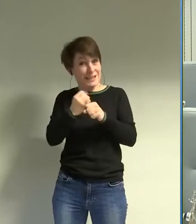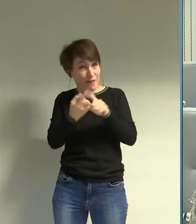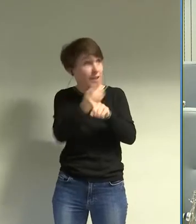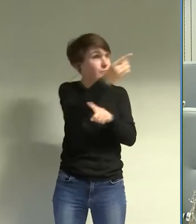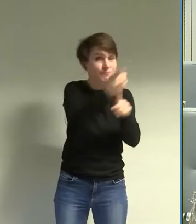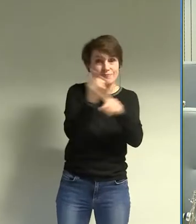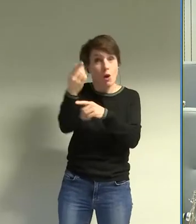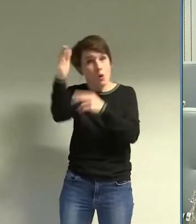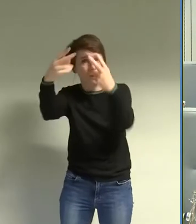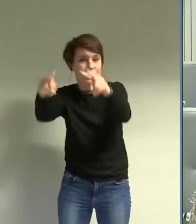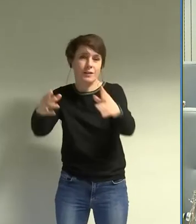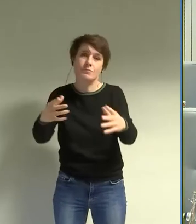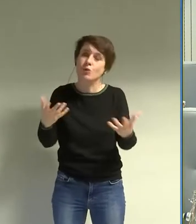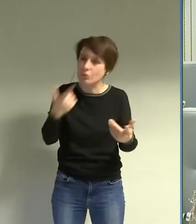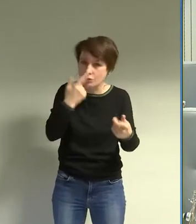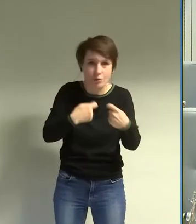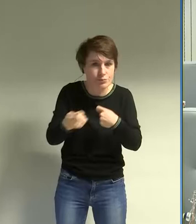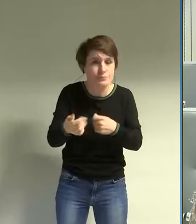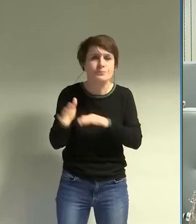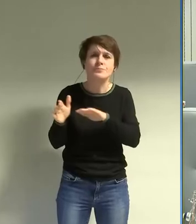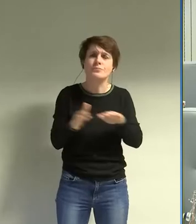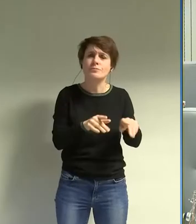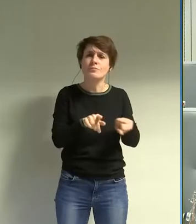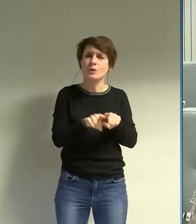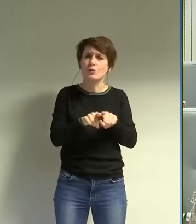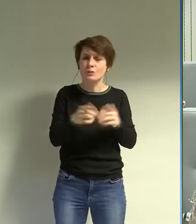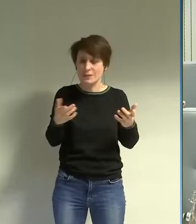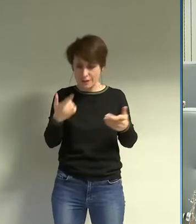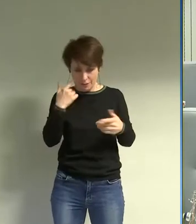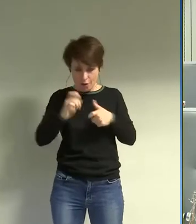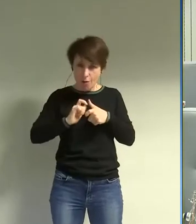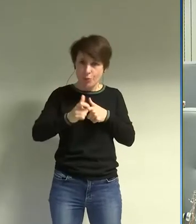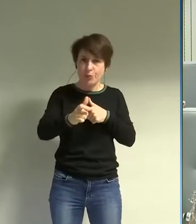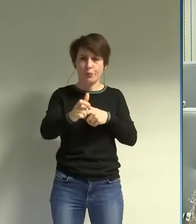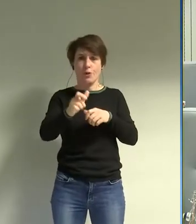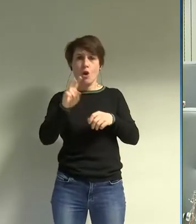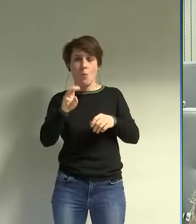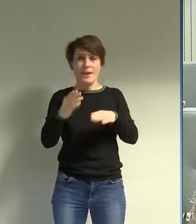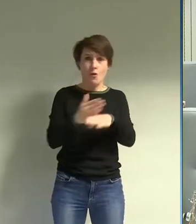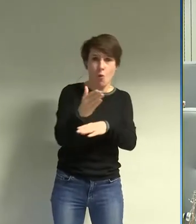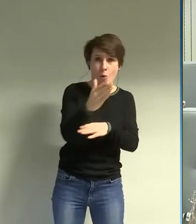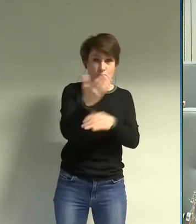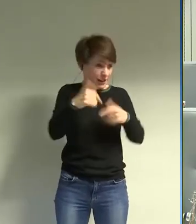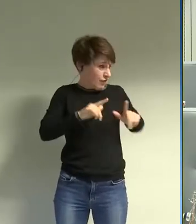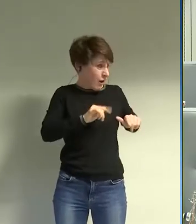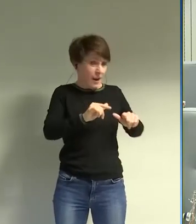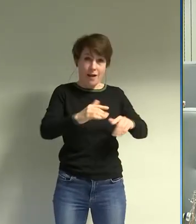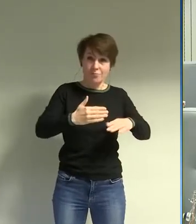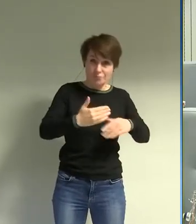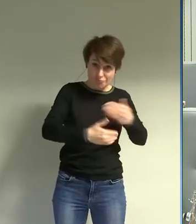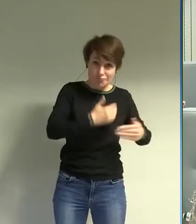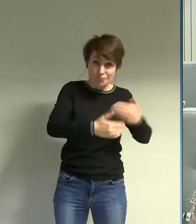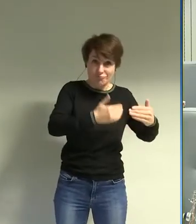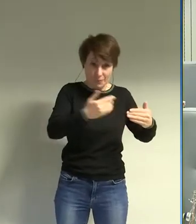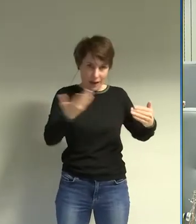cohérence métropolitaine toujours comment s'inscrire est un tel projet dans l'écosystème des démarches participatives et prospective déjà en place quel lien va-t-il être